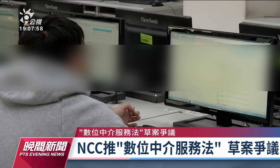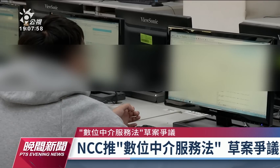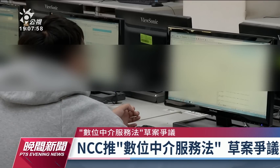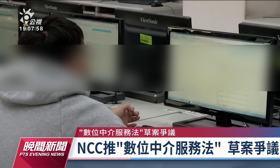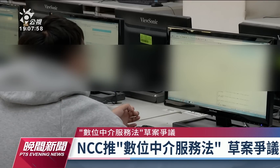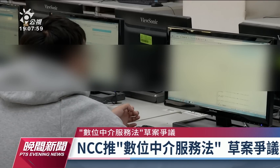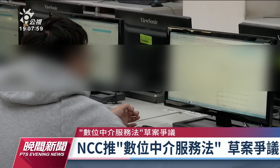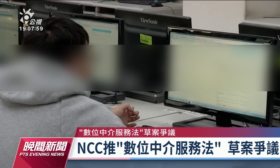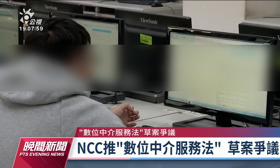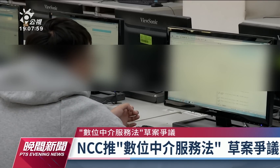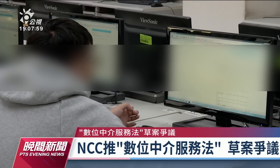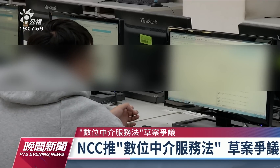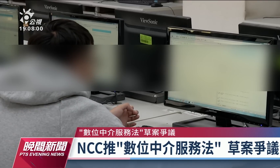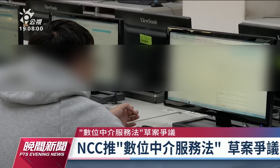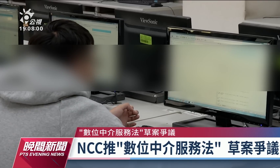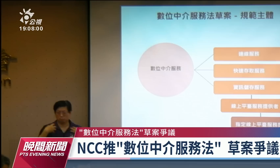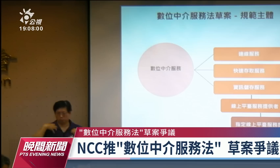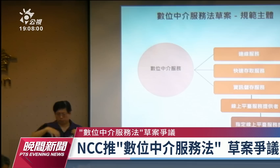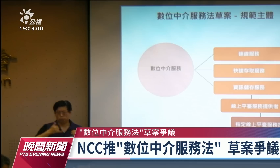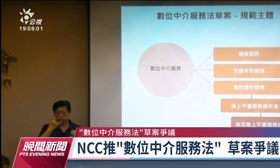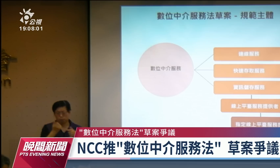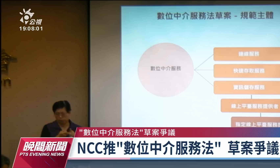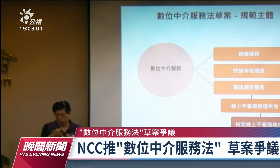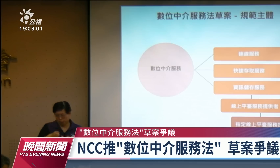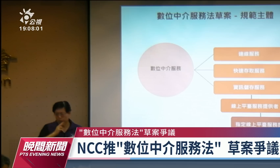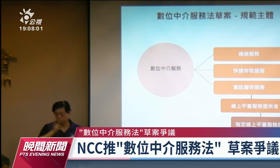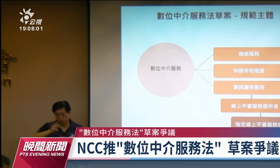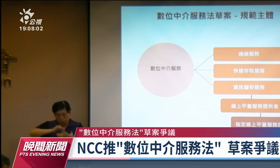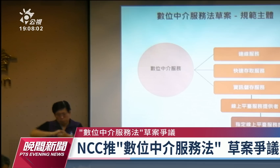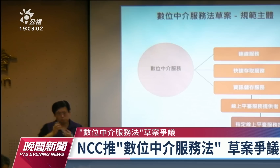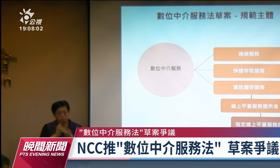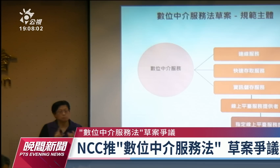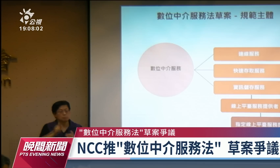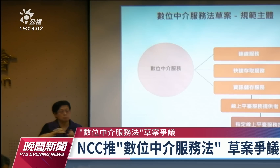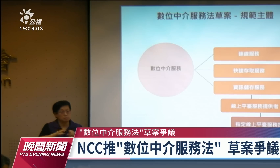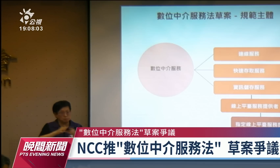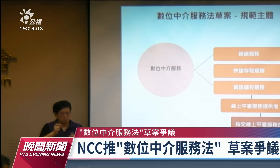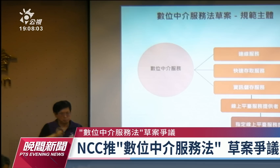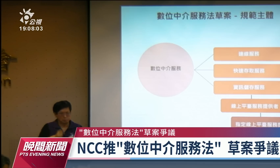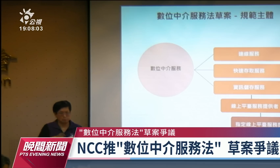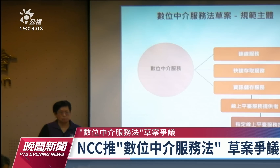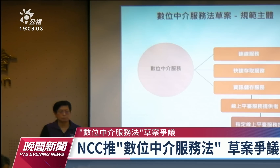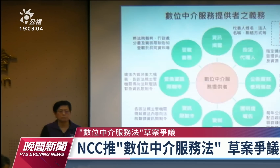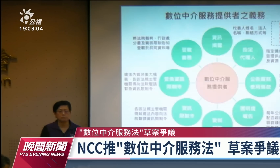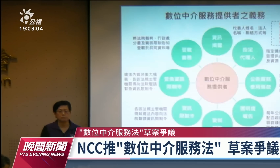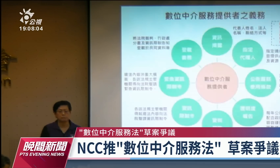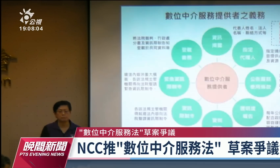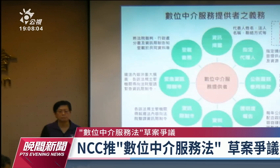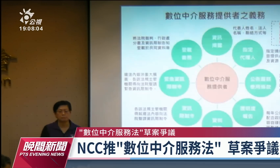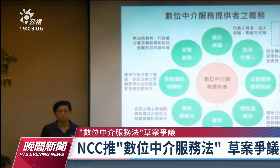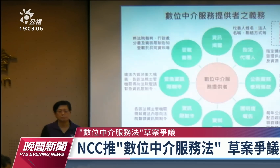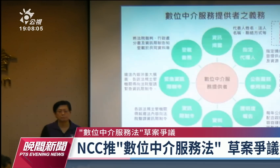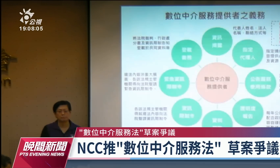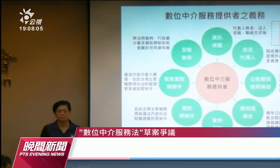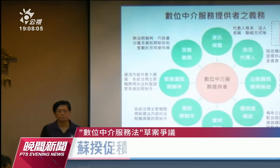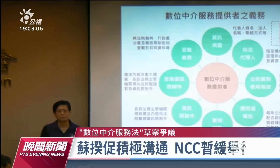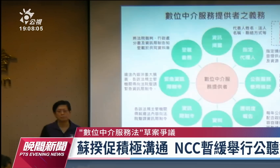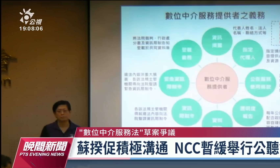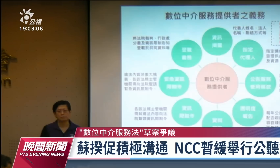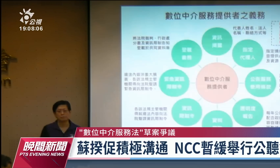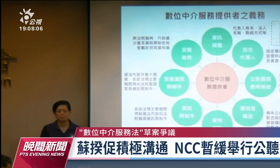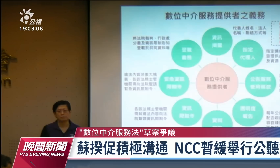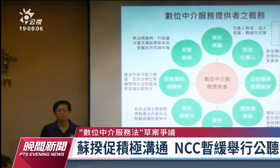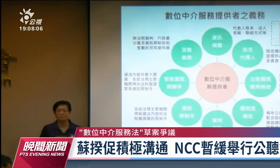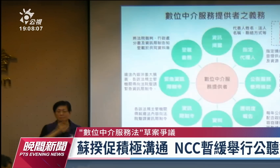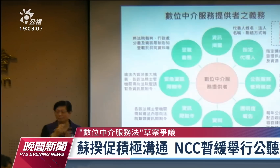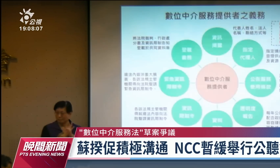立法方向还在向网络平台业者说明阶段，就引发对言论自由的质疑。行政院长苏贞昌要求相关部会要和社